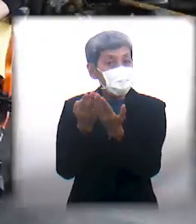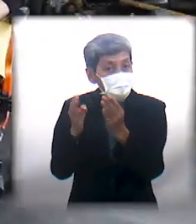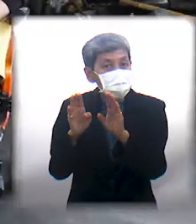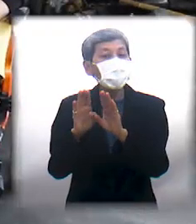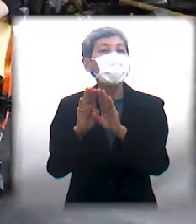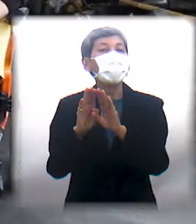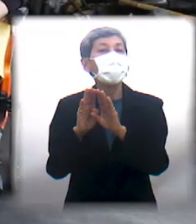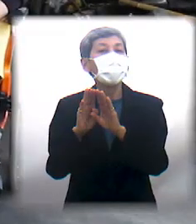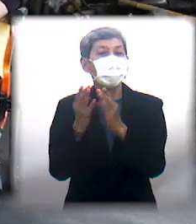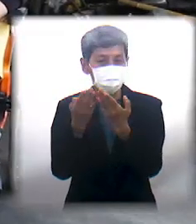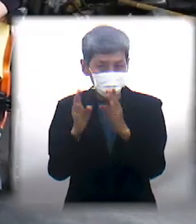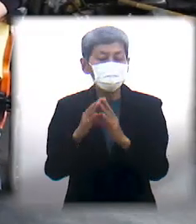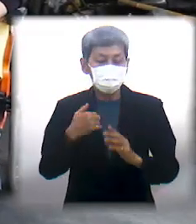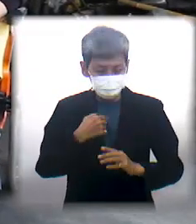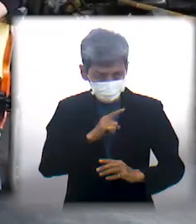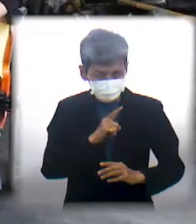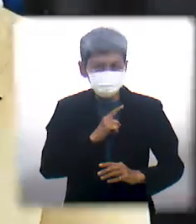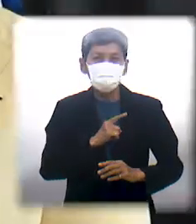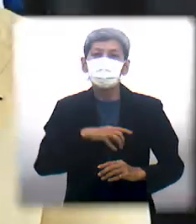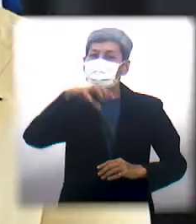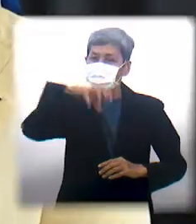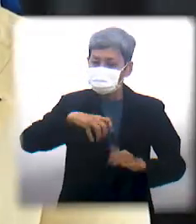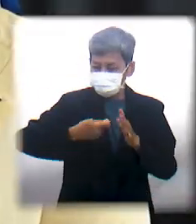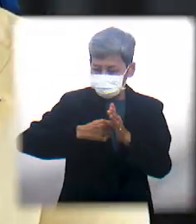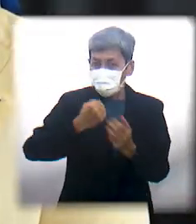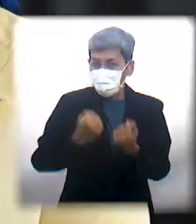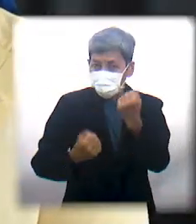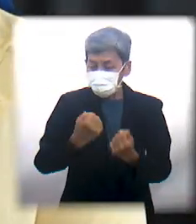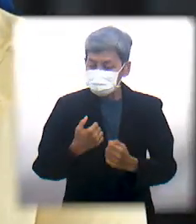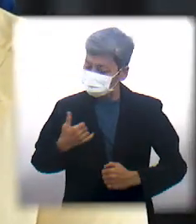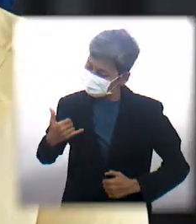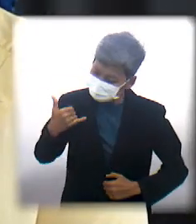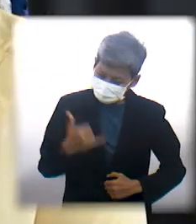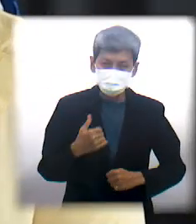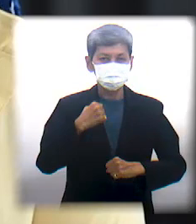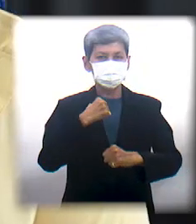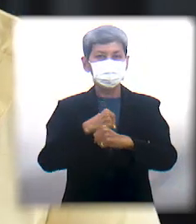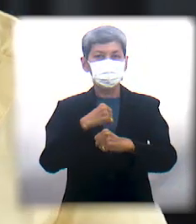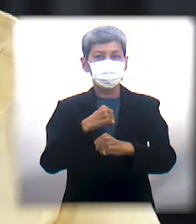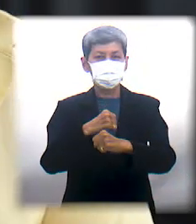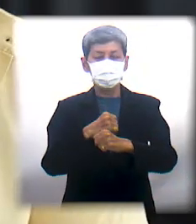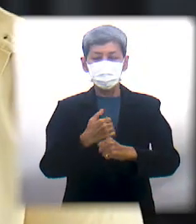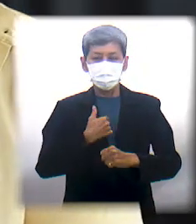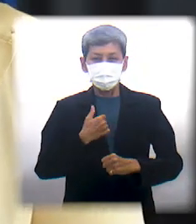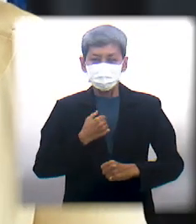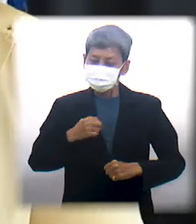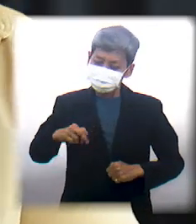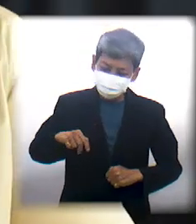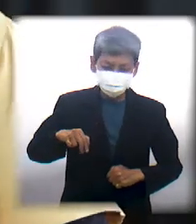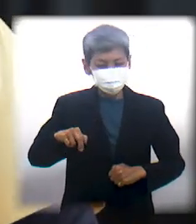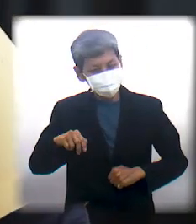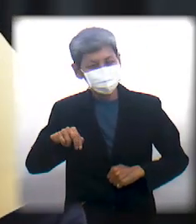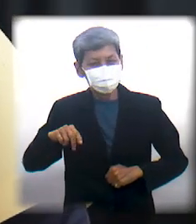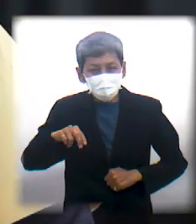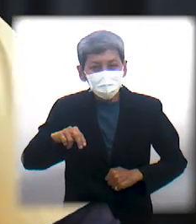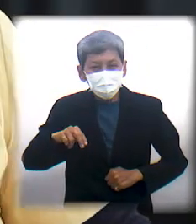ใช่ๆมีภาระที่ต้องรับผิดชอบอยู ่แล้วในวันที่กลับเข้ามาทำงานวันแรกจากการที่เราเคยเดินเข้ามาในอู่ของเราเนี่